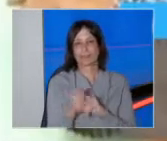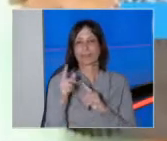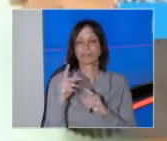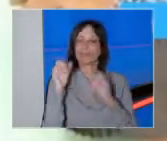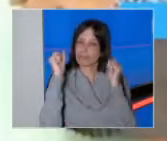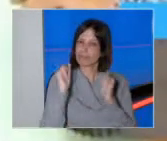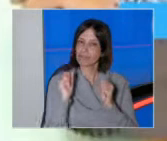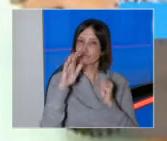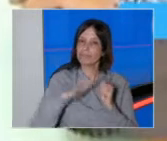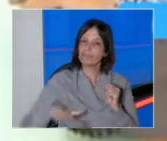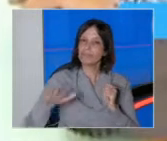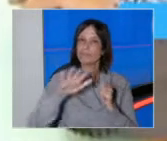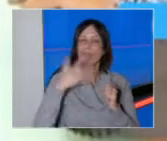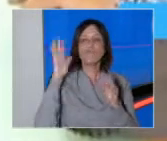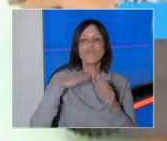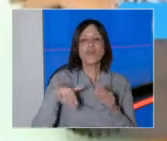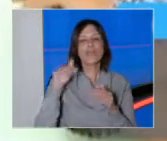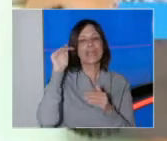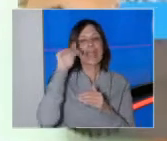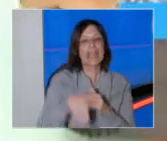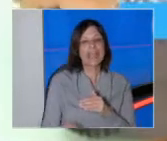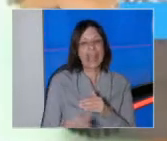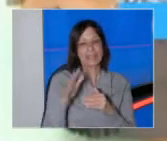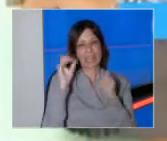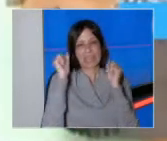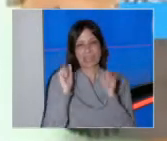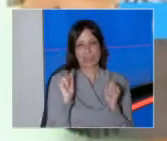יציבות במגזר הכללי ואפילו ירידה והתייצבות